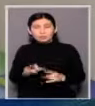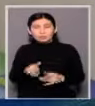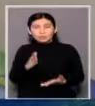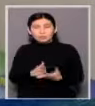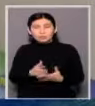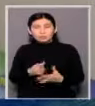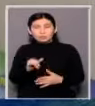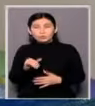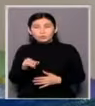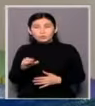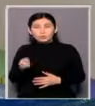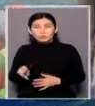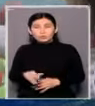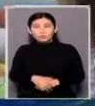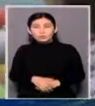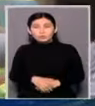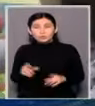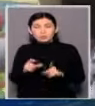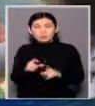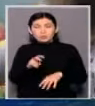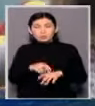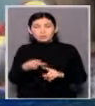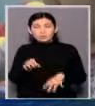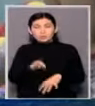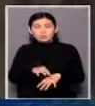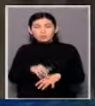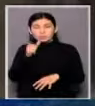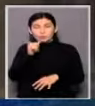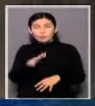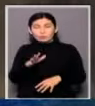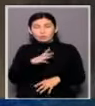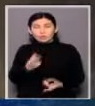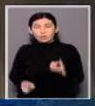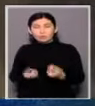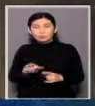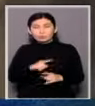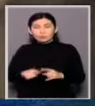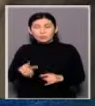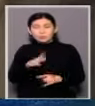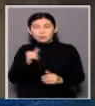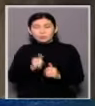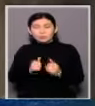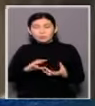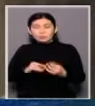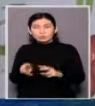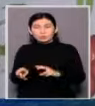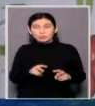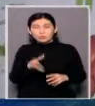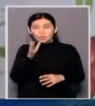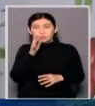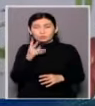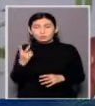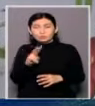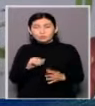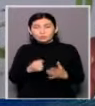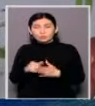имеют симптомы аутизма. По словам врачей, это заболевание не может быть выявлено сразу. Чаще всего наблюдается в возрасте от 2